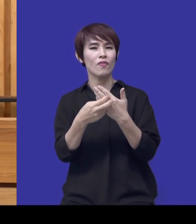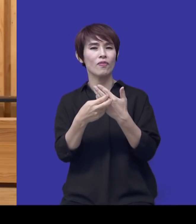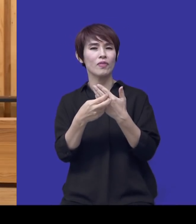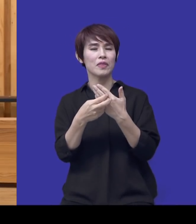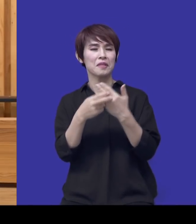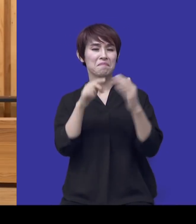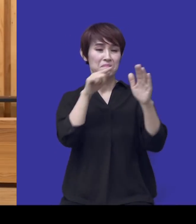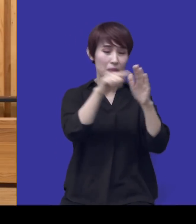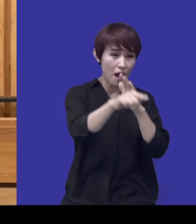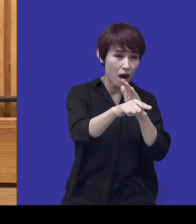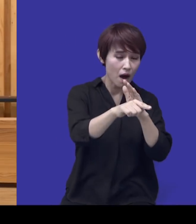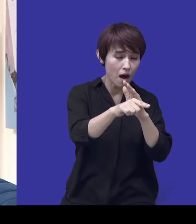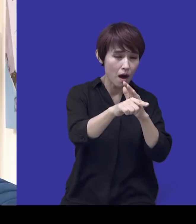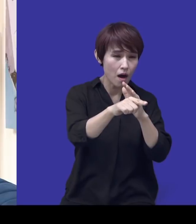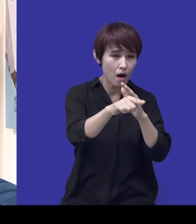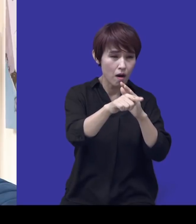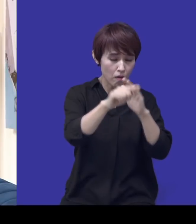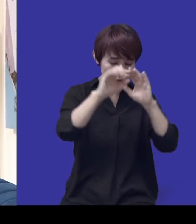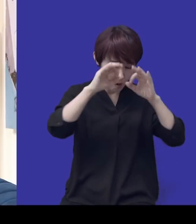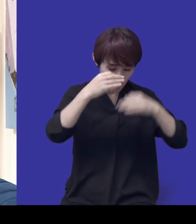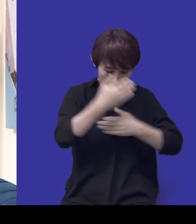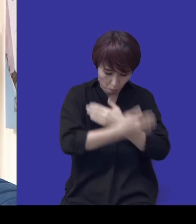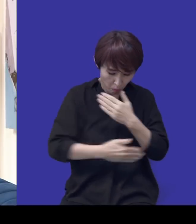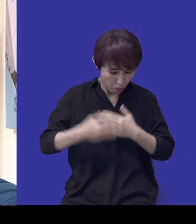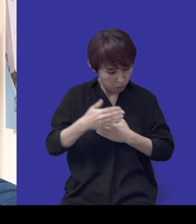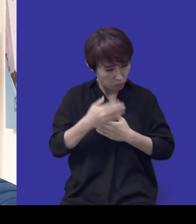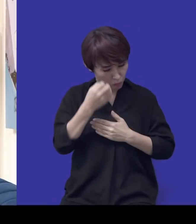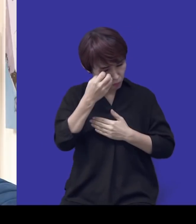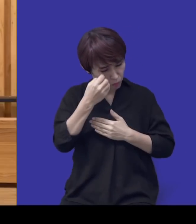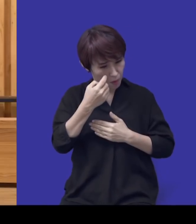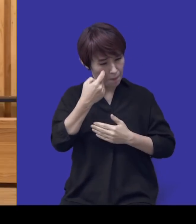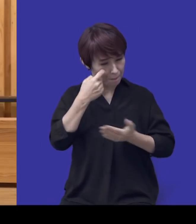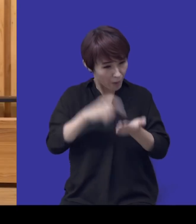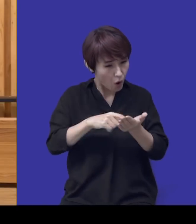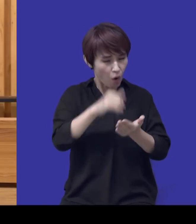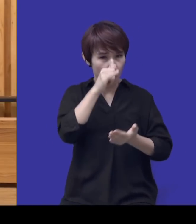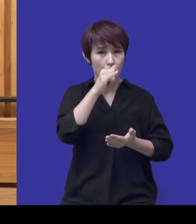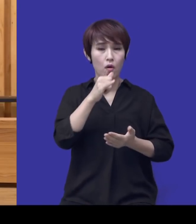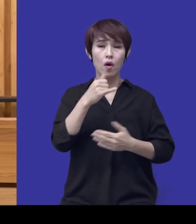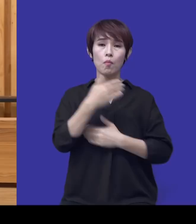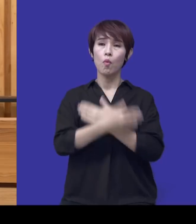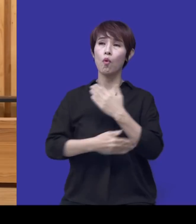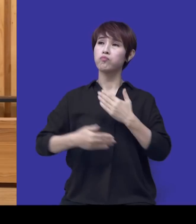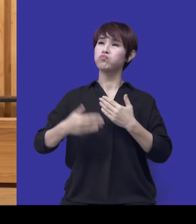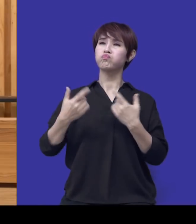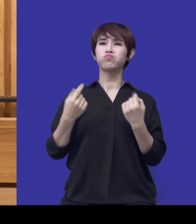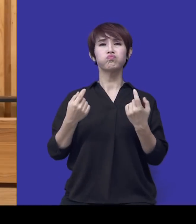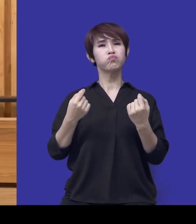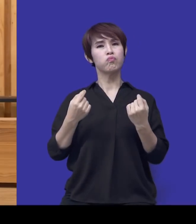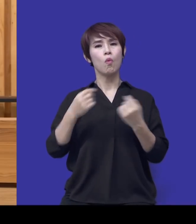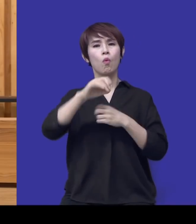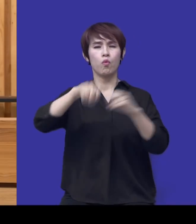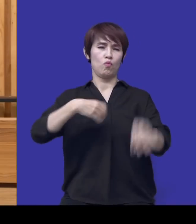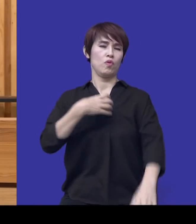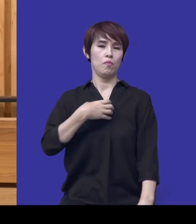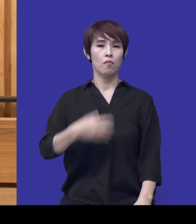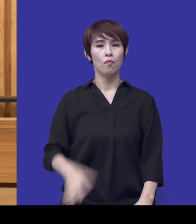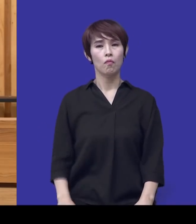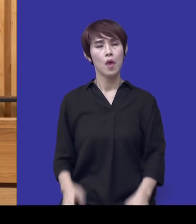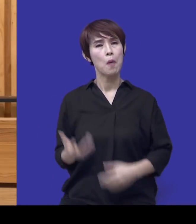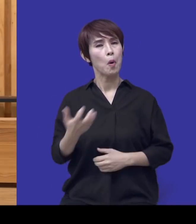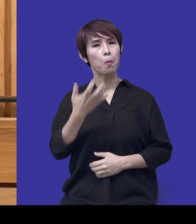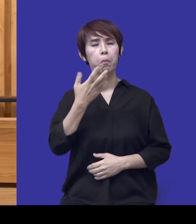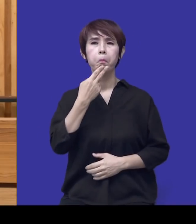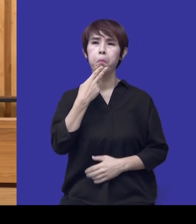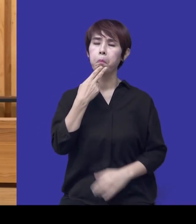우연히 갔다가 다른 병도 발견하게 되거든요. 아무런 증세가 없으면 그 굉장히 위험한 거라고 하더라고요, 의사 선생님이. 왜냐면 내가 아픈지를 모르고 계속 살게